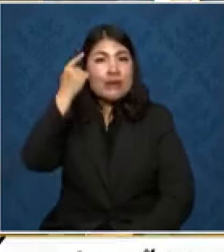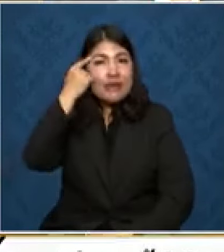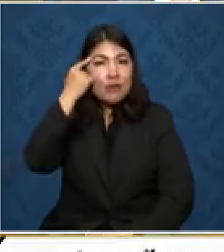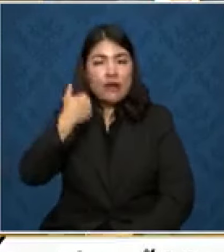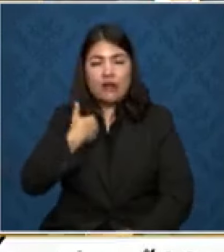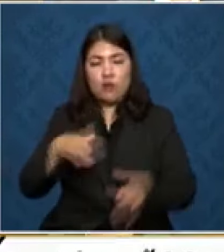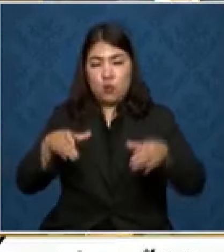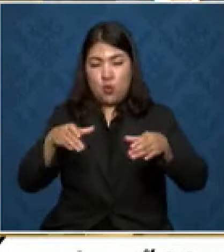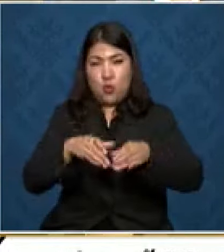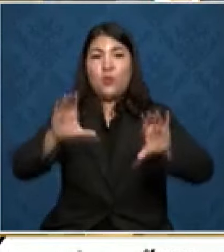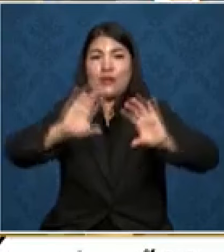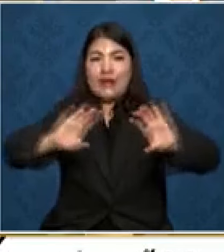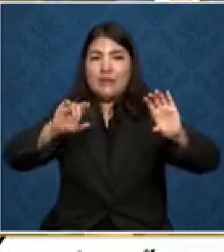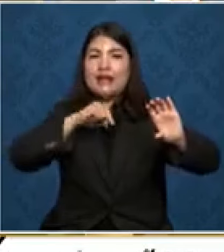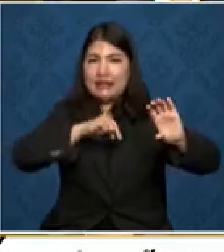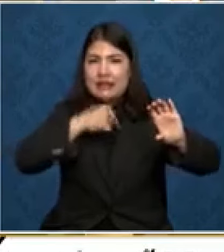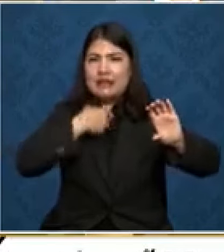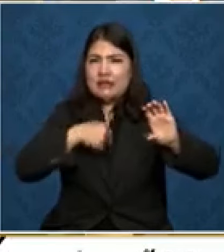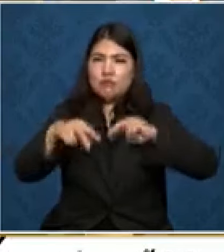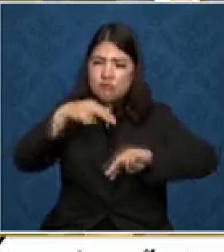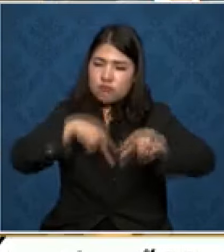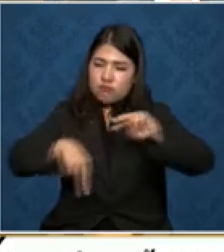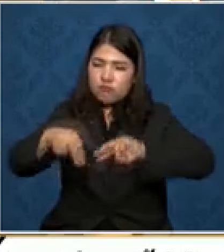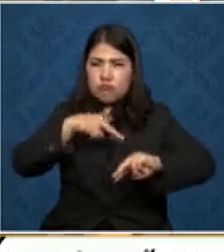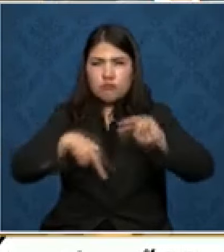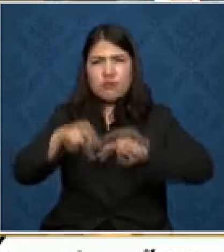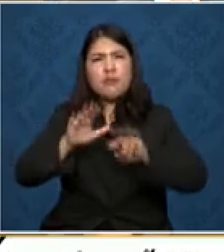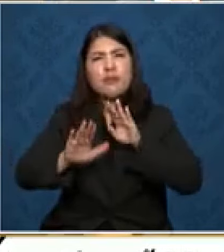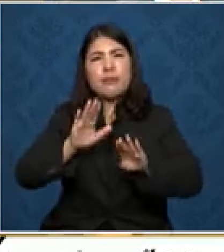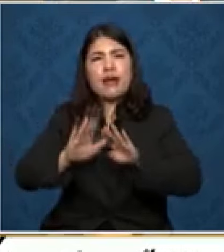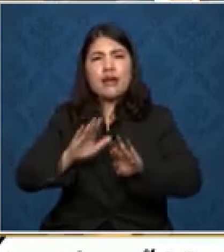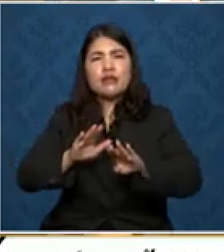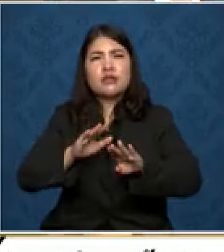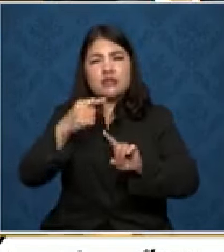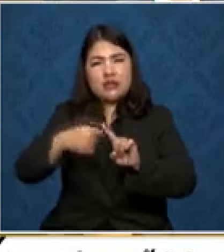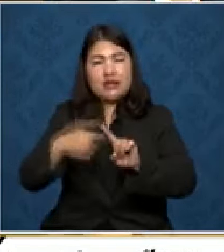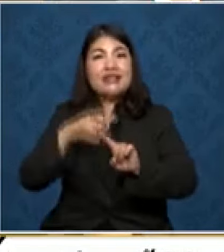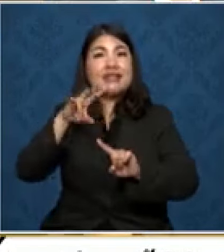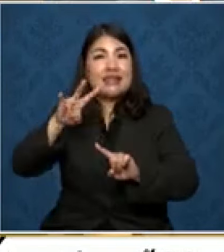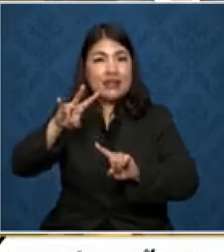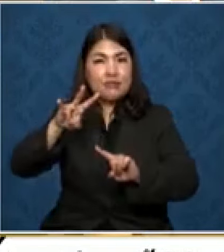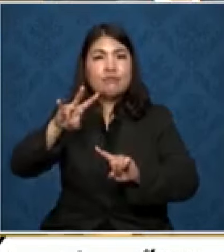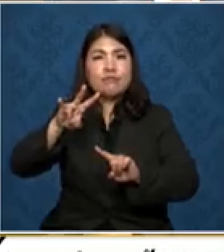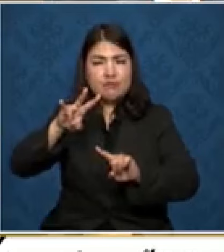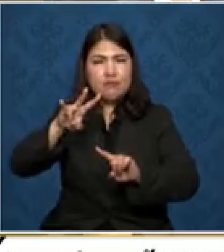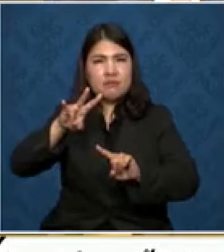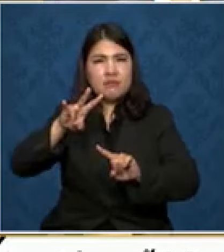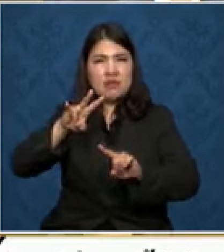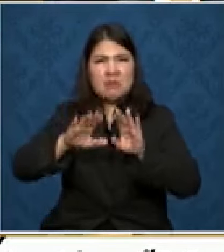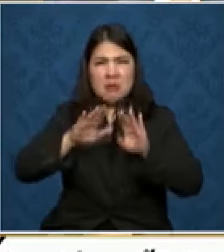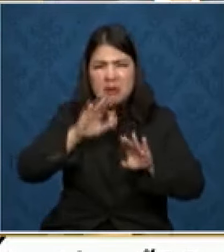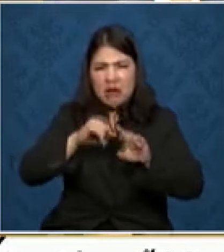ชุดนี้บริหารราชการแผ่นดินมา 7เดือนเกินกว่า 1ใน